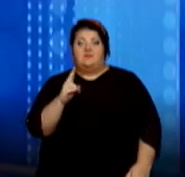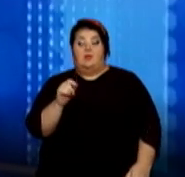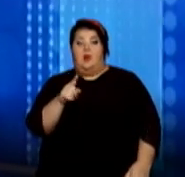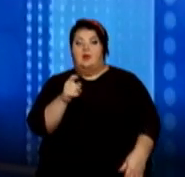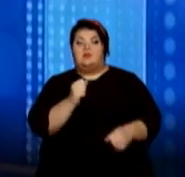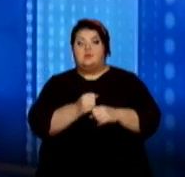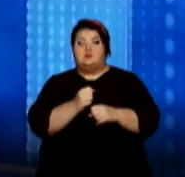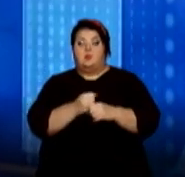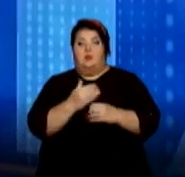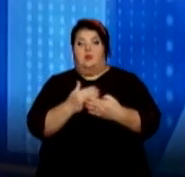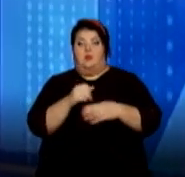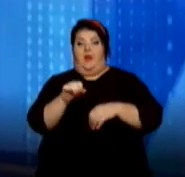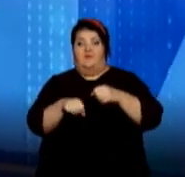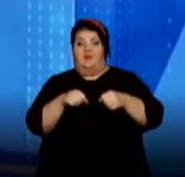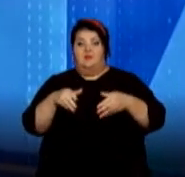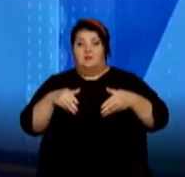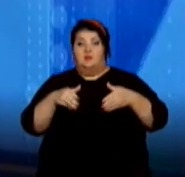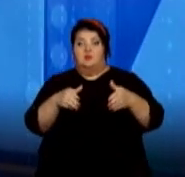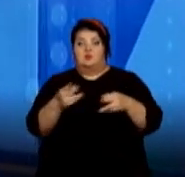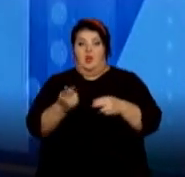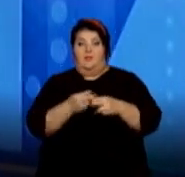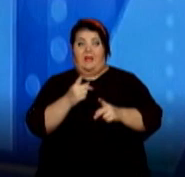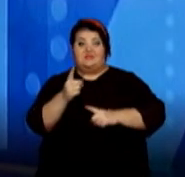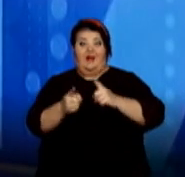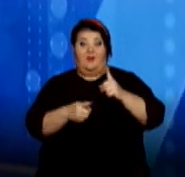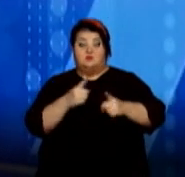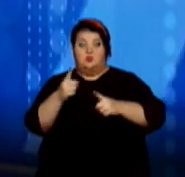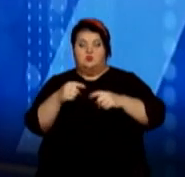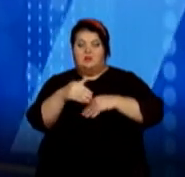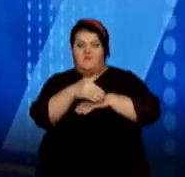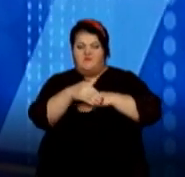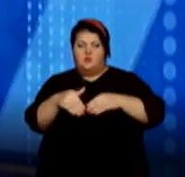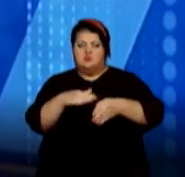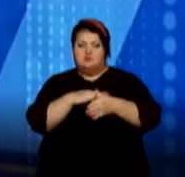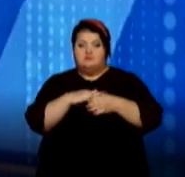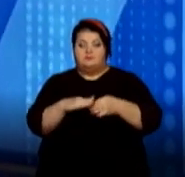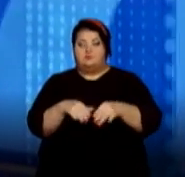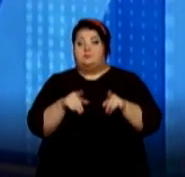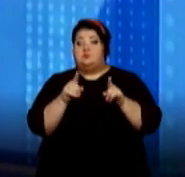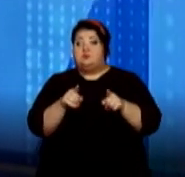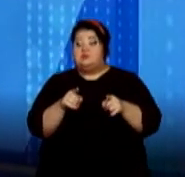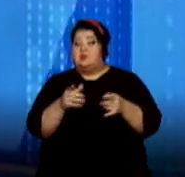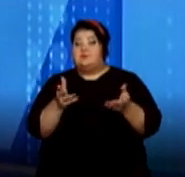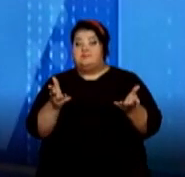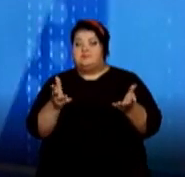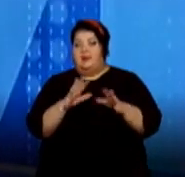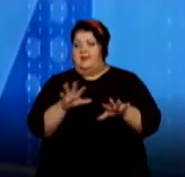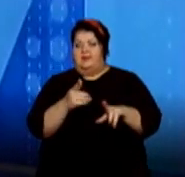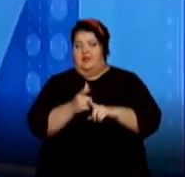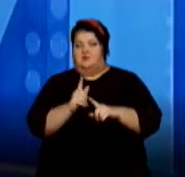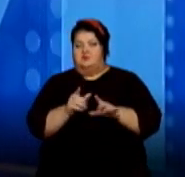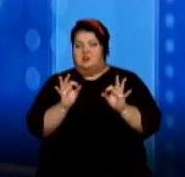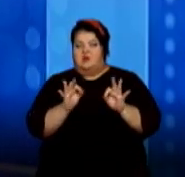зробити, наприклад, велодоріжку без реконструкції вулиці, самої цієї вулиці, це ну, не дуже